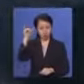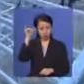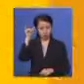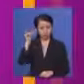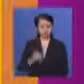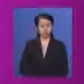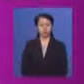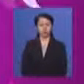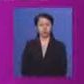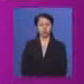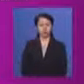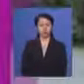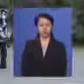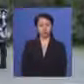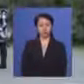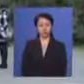скота.